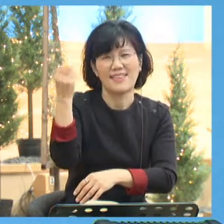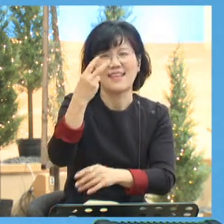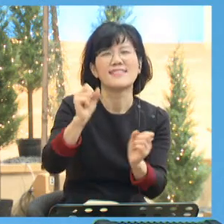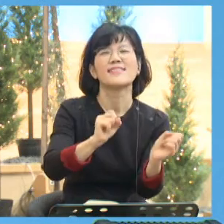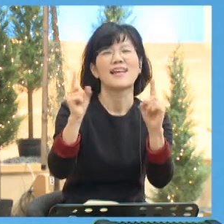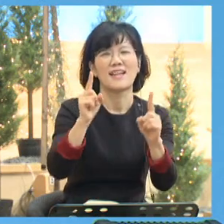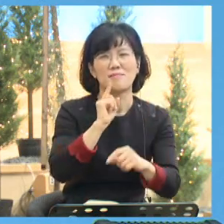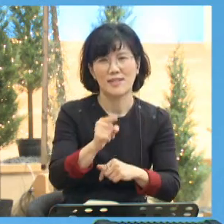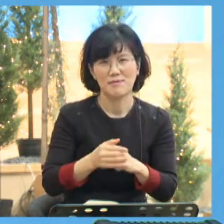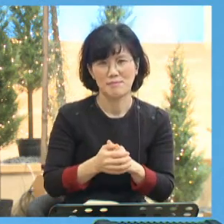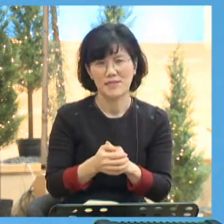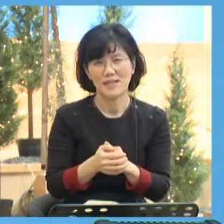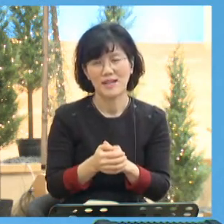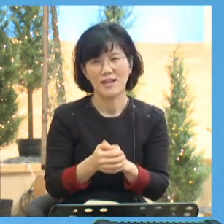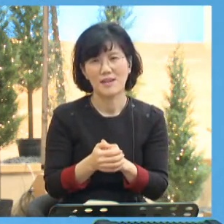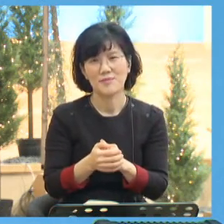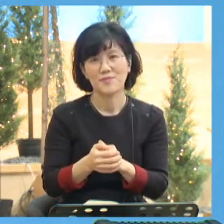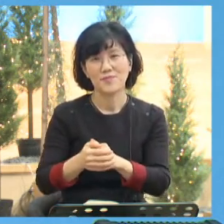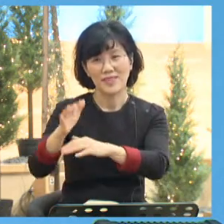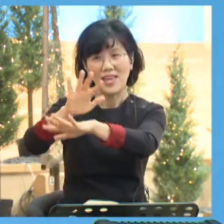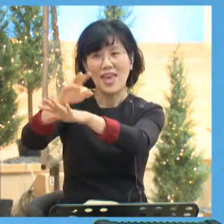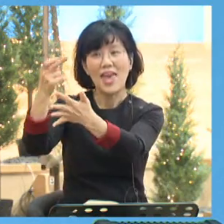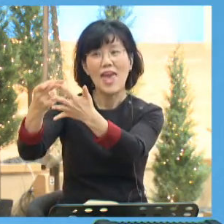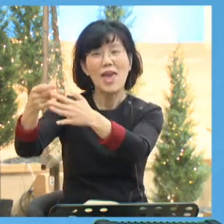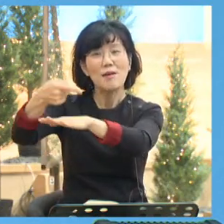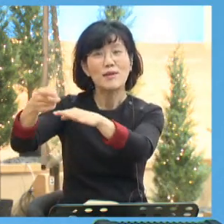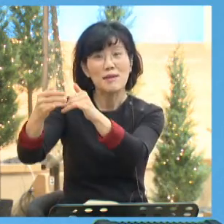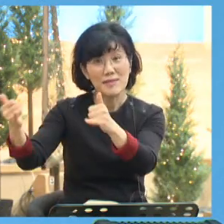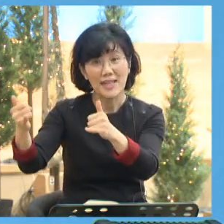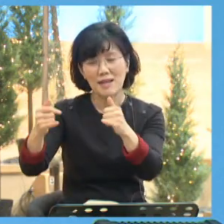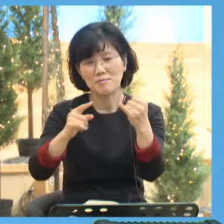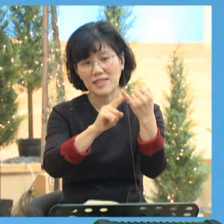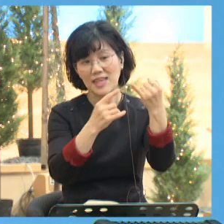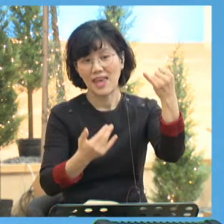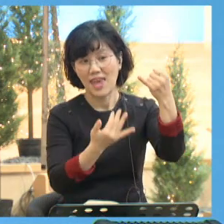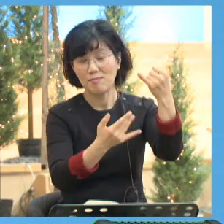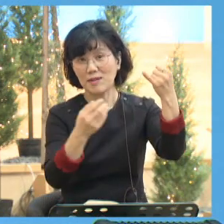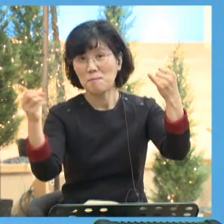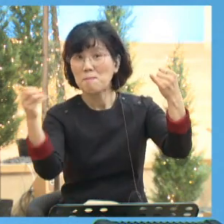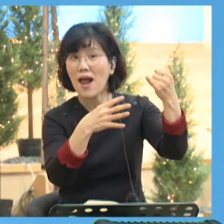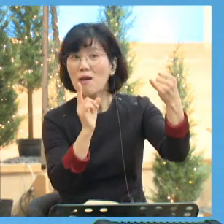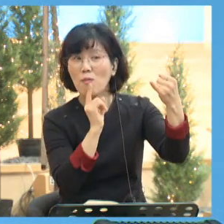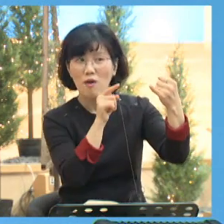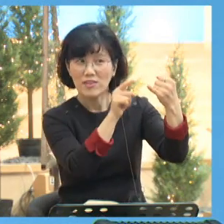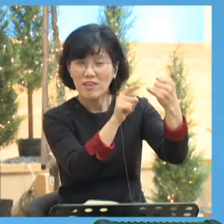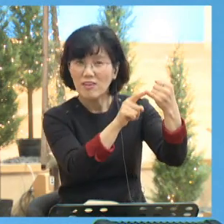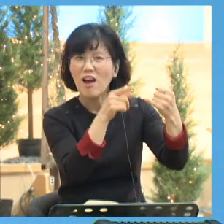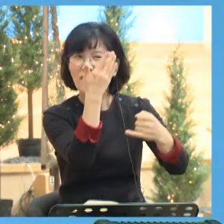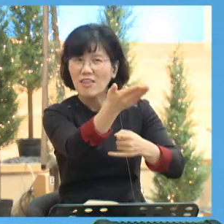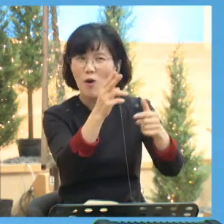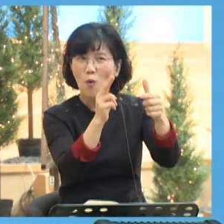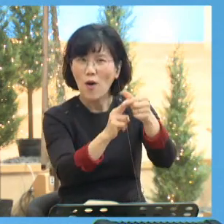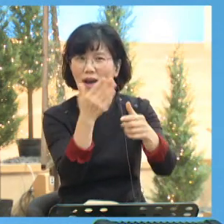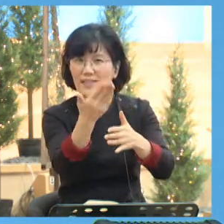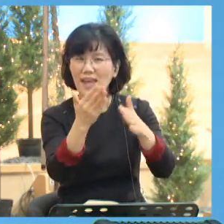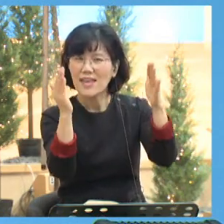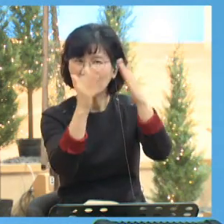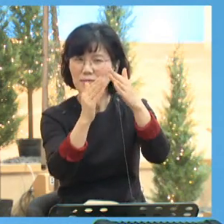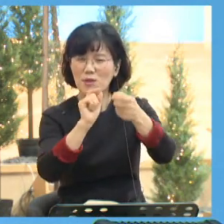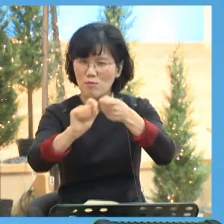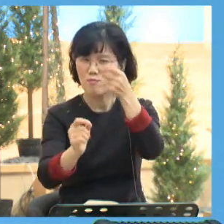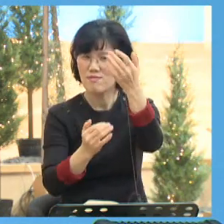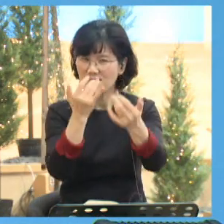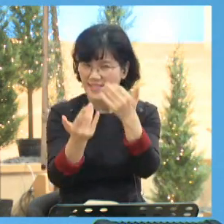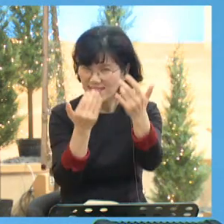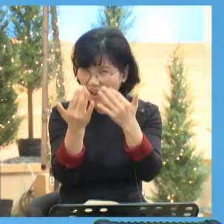거죠 더운 나라 에브라임 사람들이 뭐라고 지금 입다 얘기 했냐면 너와 내 집을 불사를 씨를 거다